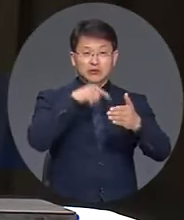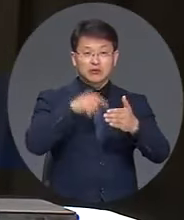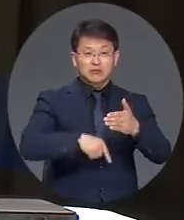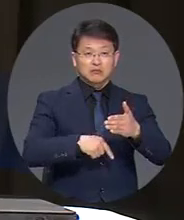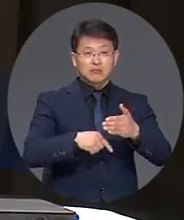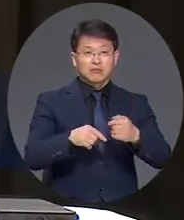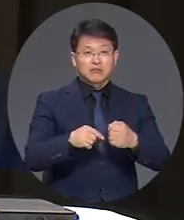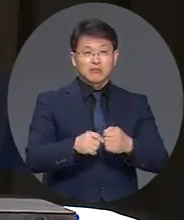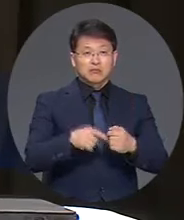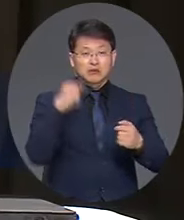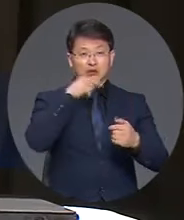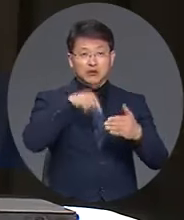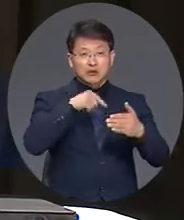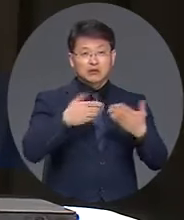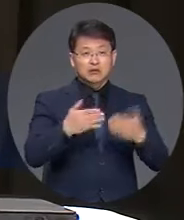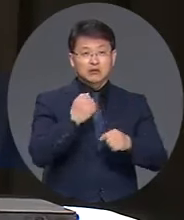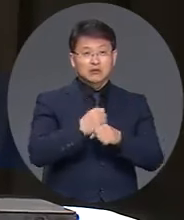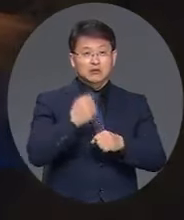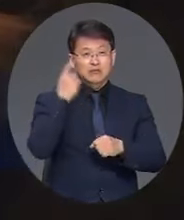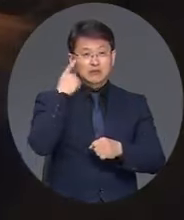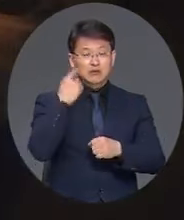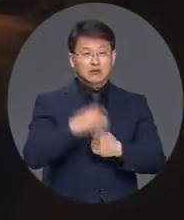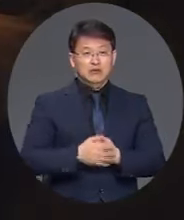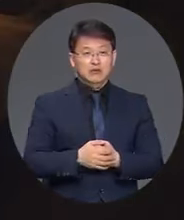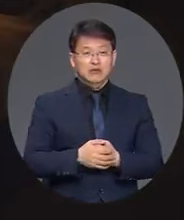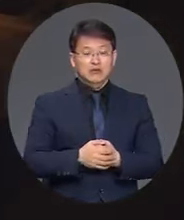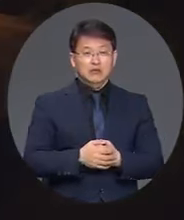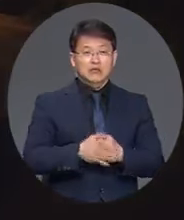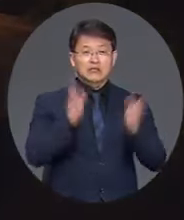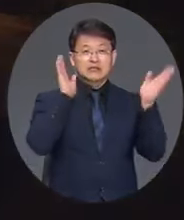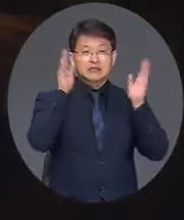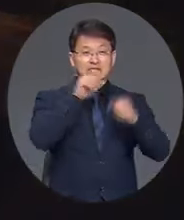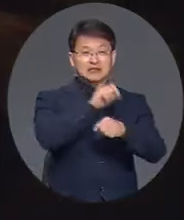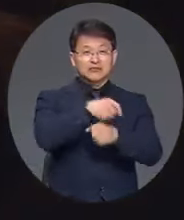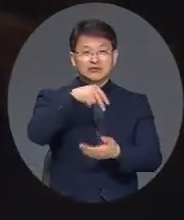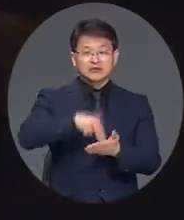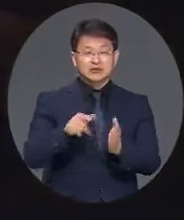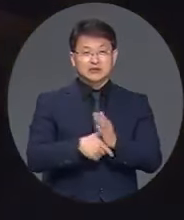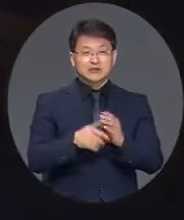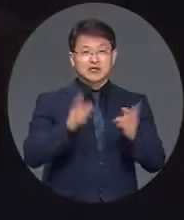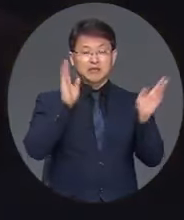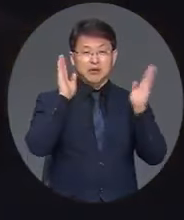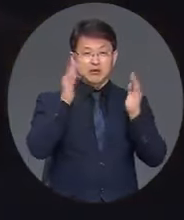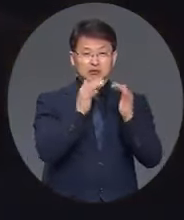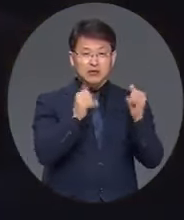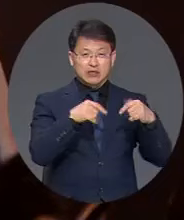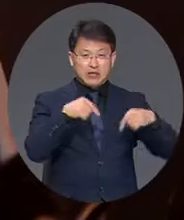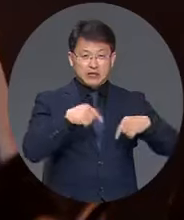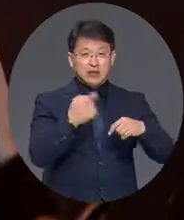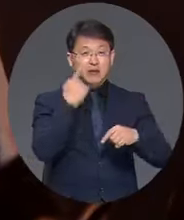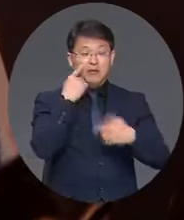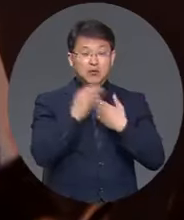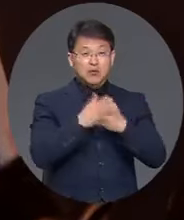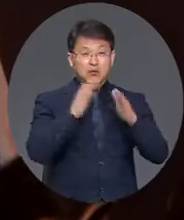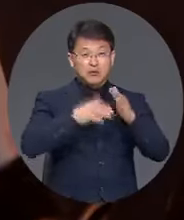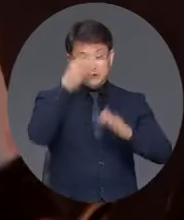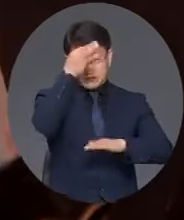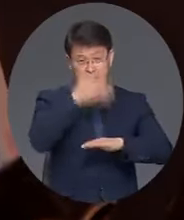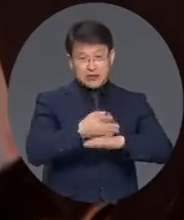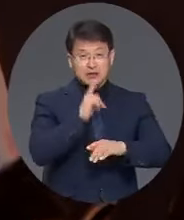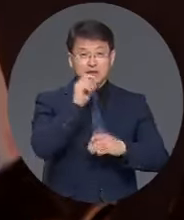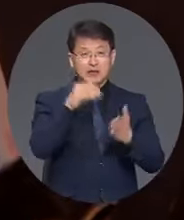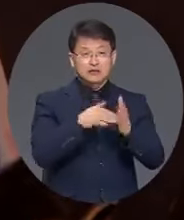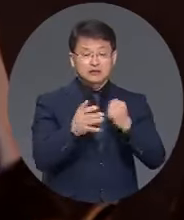내부에 철저히 내부에 있는데 그걸... 극단 사무국은 배우들과 간담회를 열어 공식 사과를